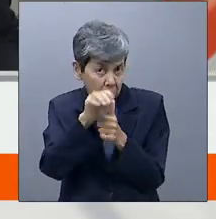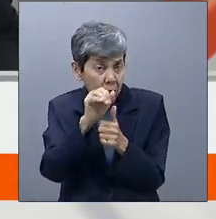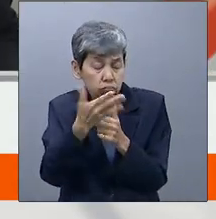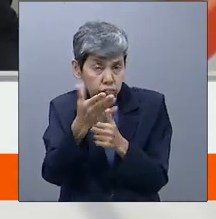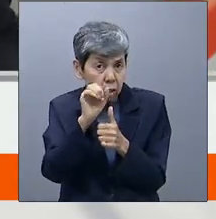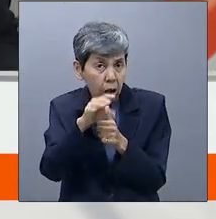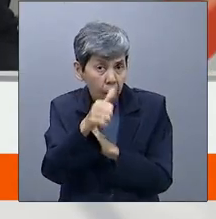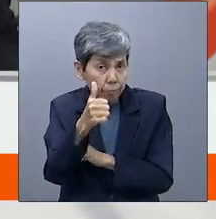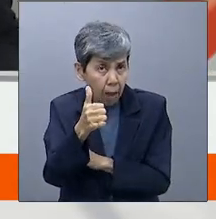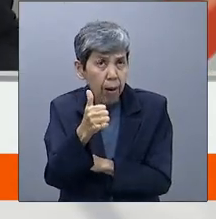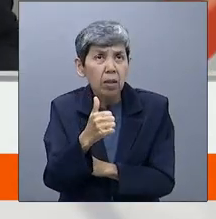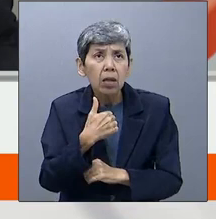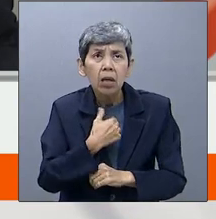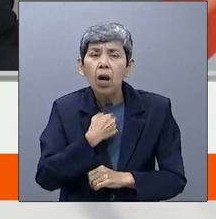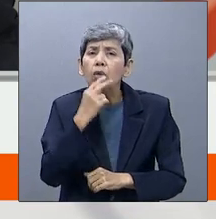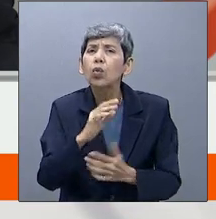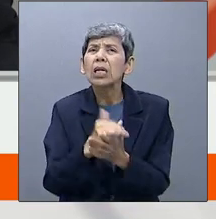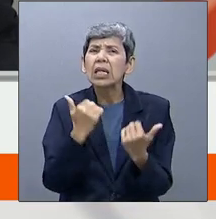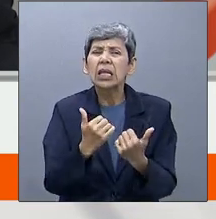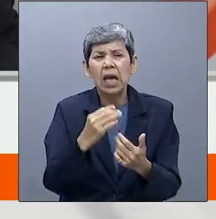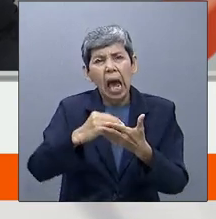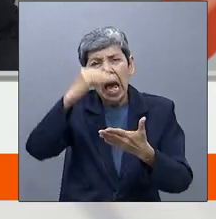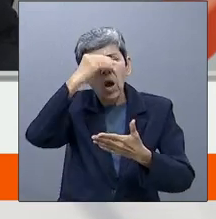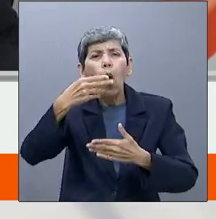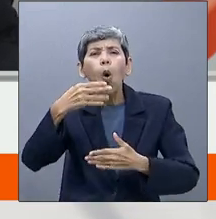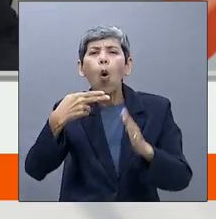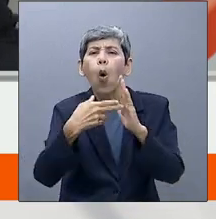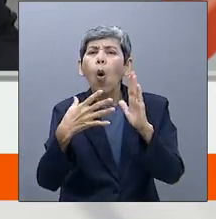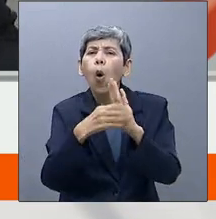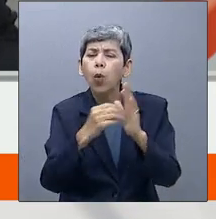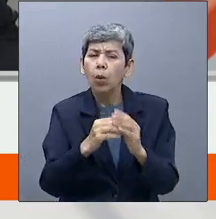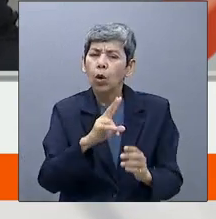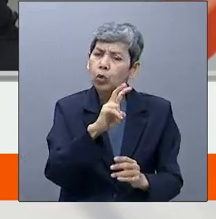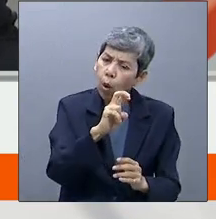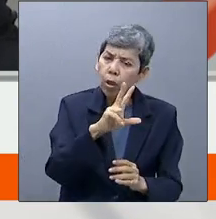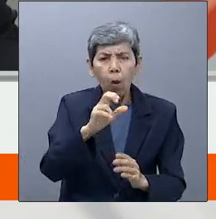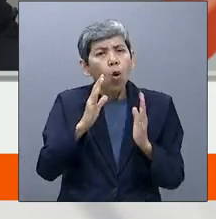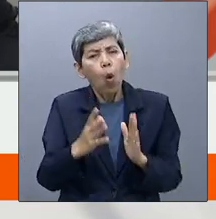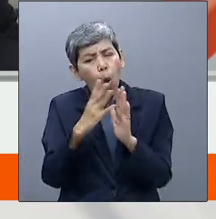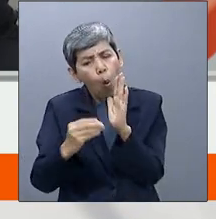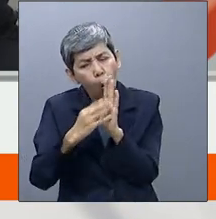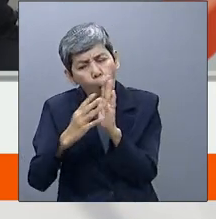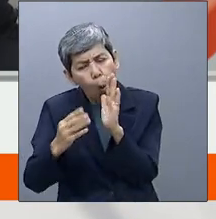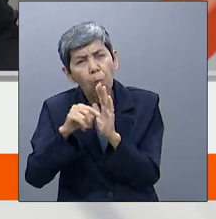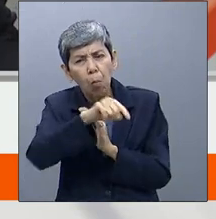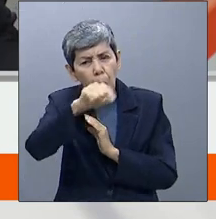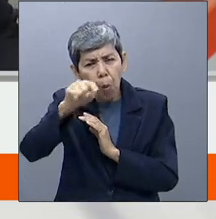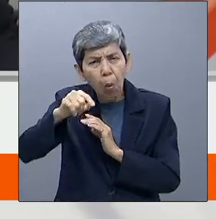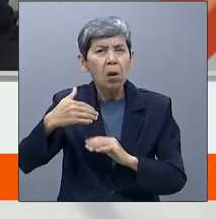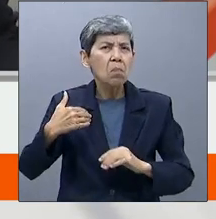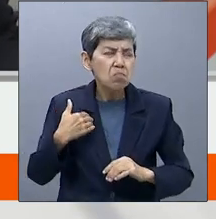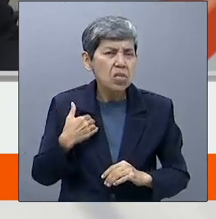ว่าแล้วในล็อตของกสที่รับไปแล้ว 3-4 ล็อตเนี่ยค่ะล็อตหนึ่ง 200-300 คนแล้วก็มีข้อครหาว่าที่มาอา